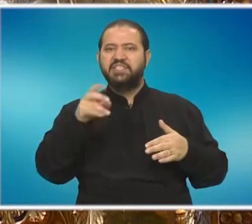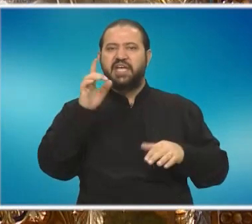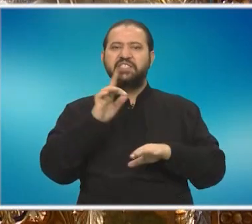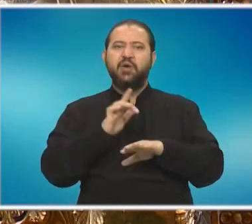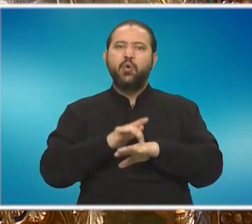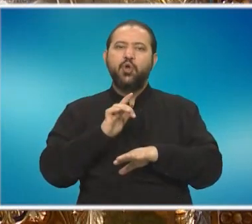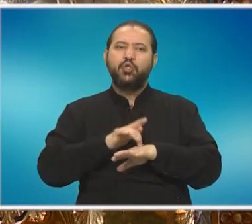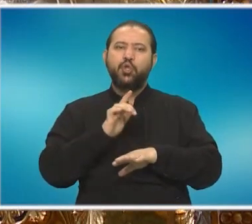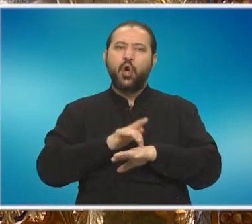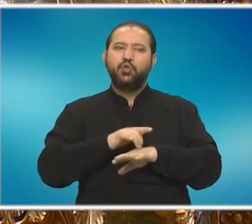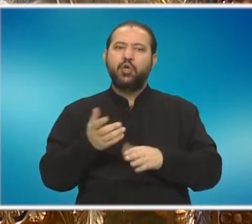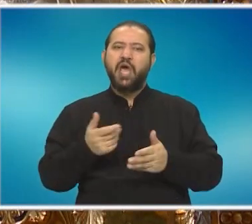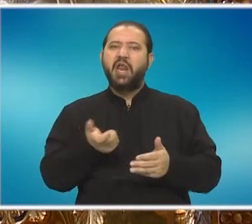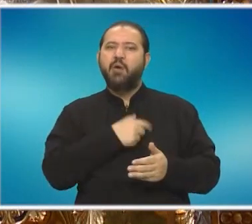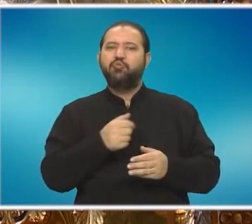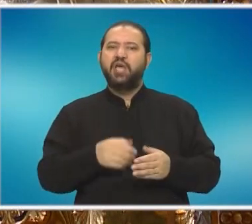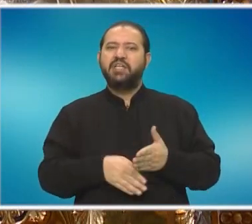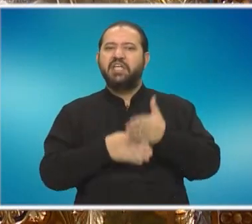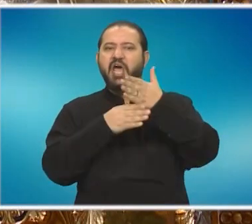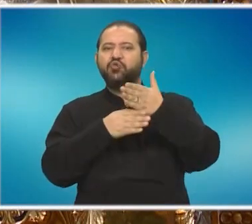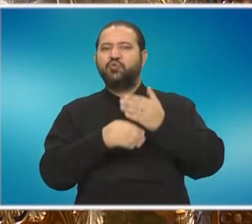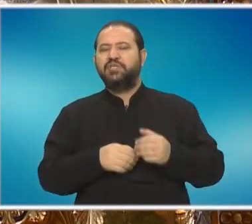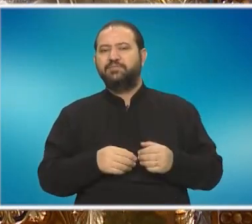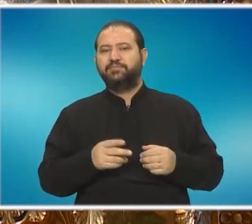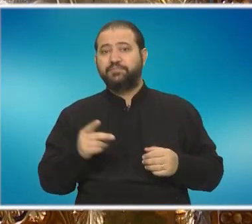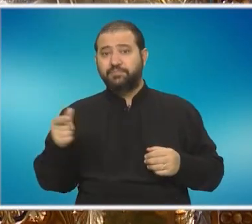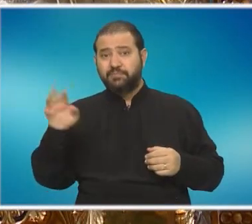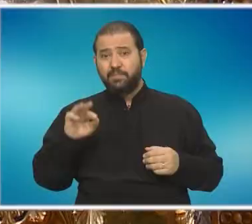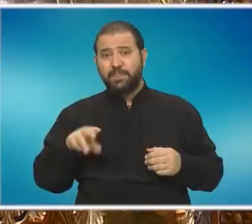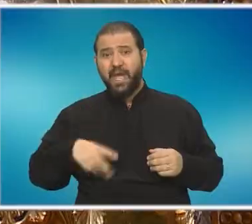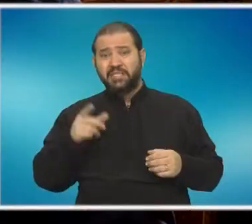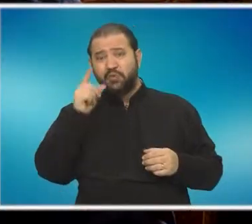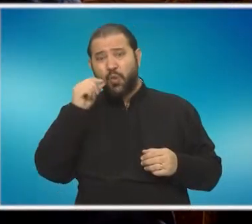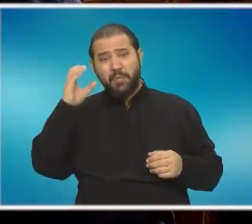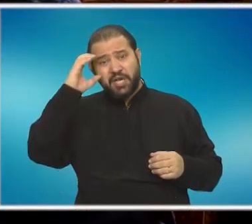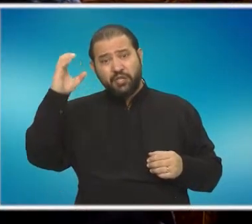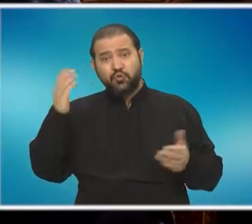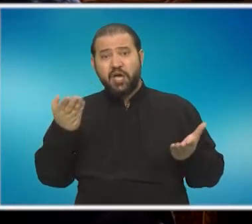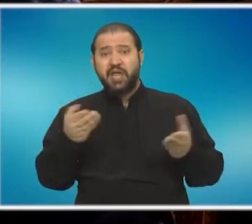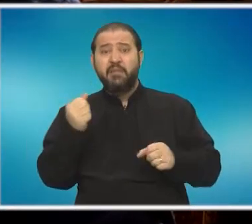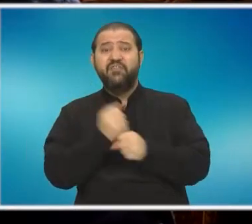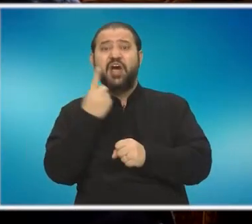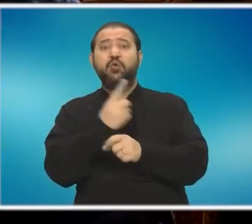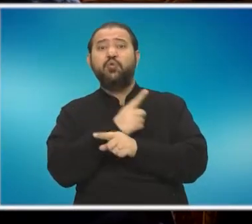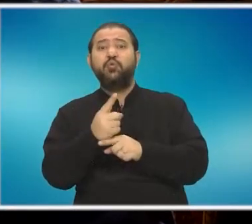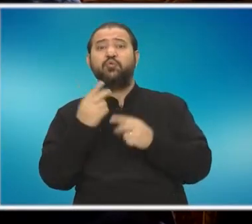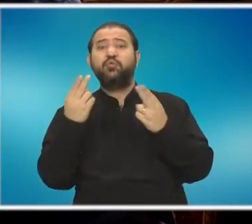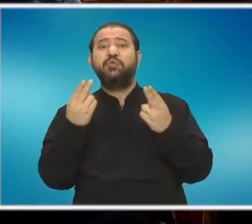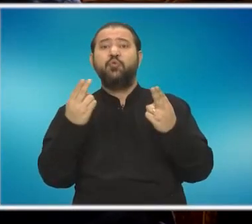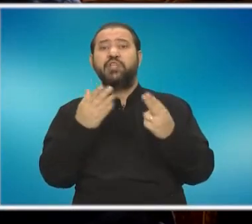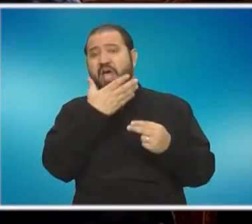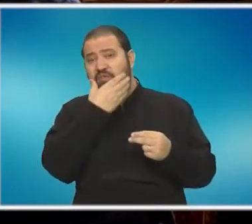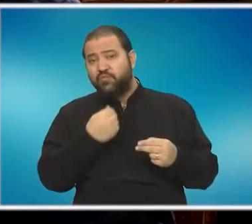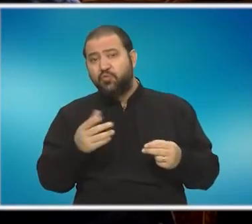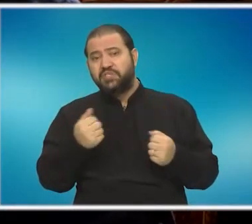găsească un medic specialist care i-ar putea rezolva problema. Dar sunt și creștini de-ai noștri care mai fac un lucru extraordinar.